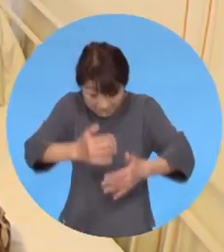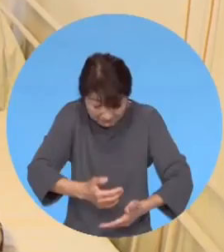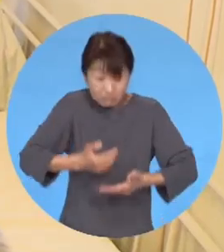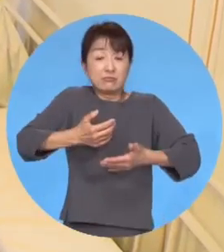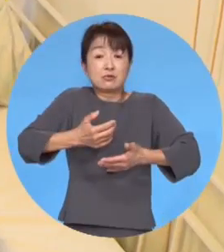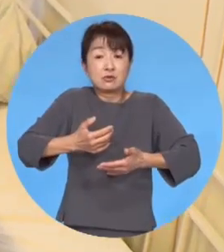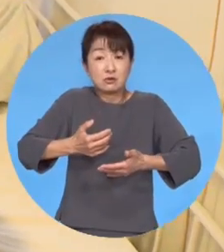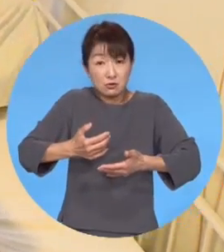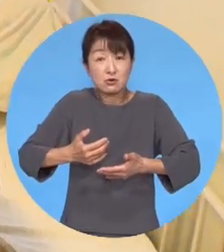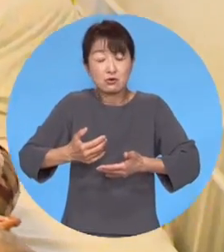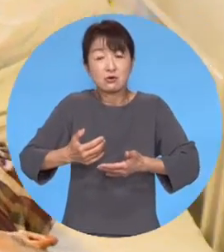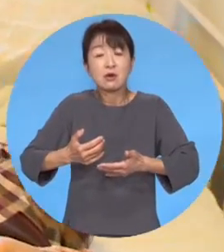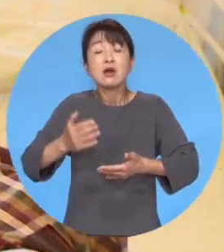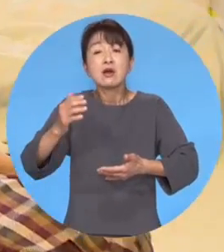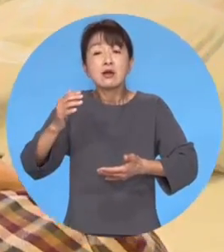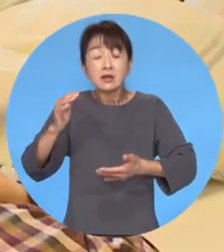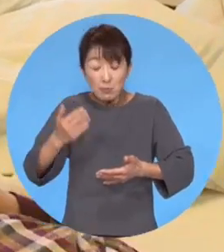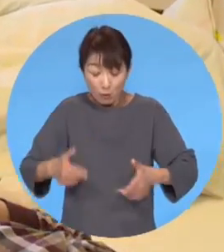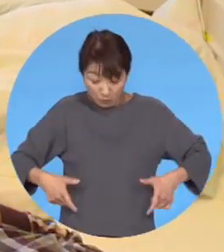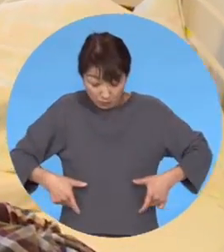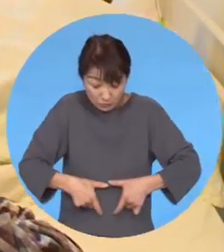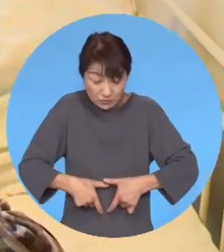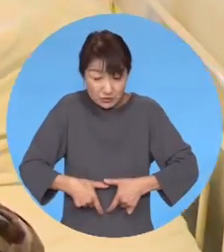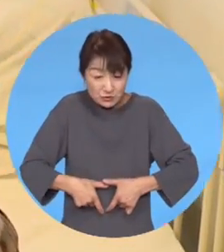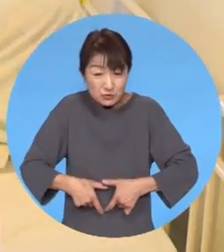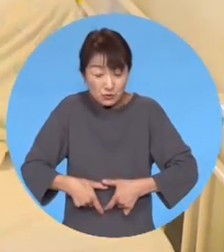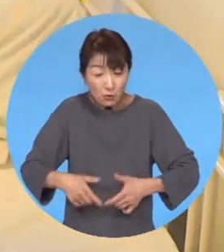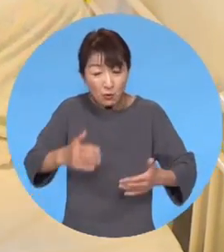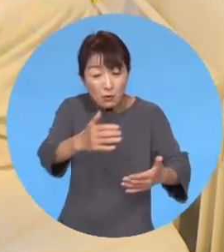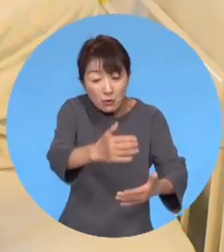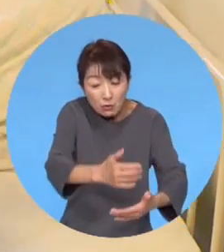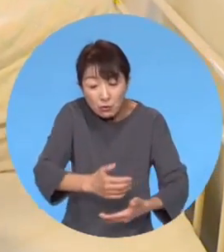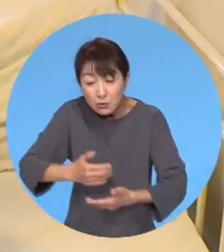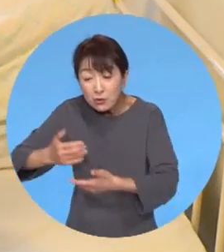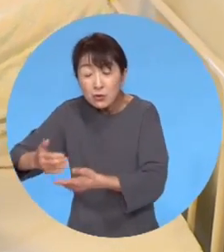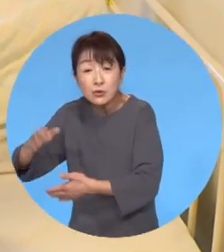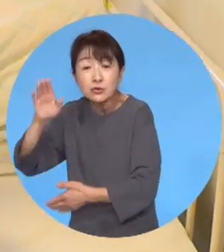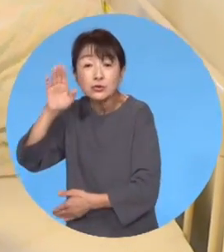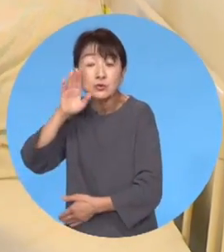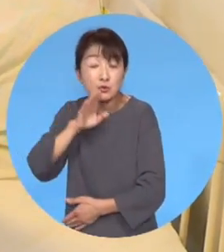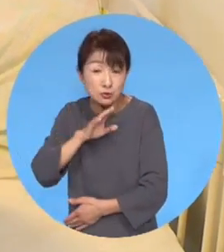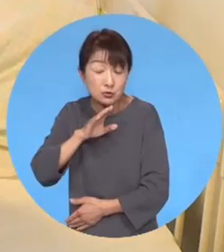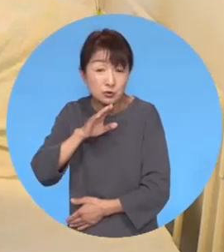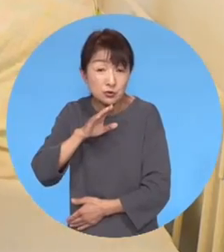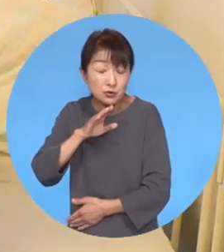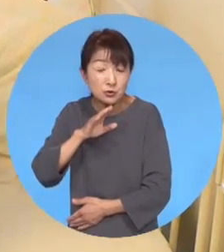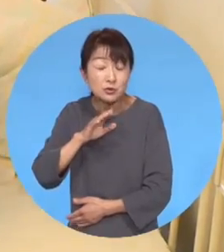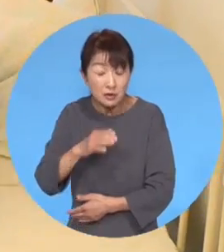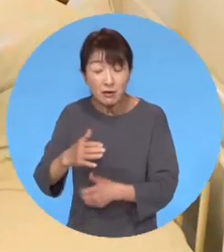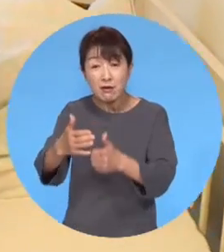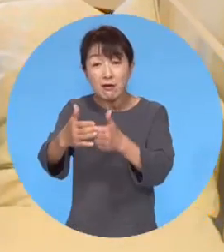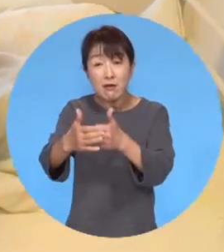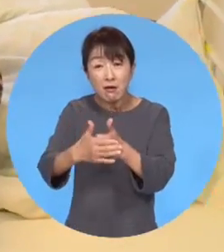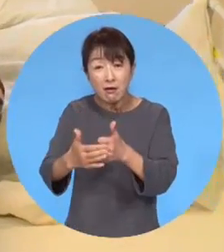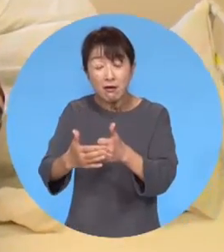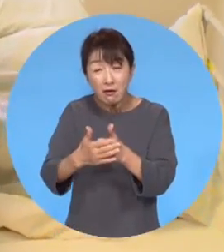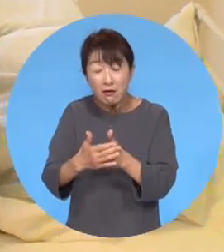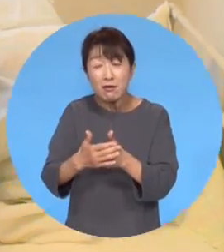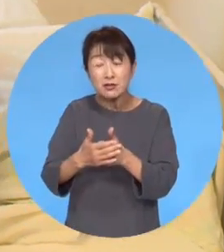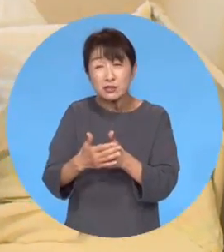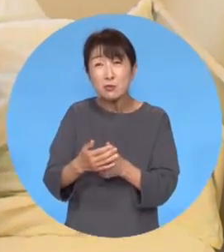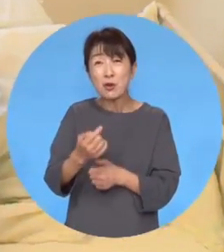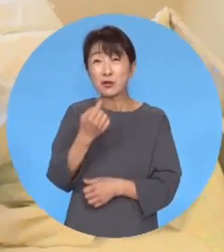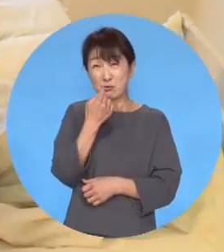。ですがその柔らかな動作で違和感なく場所移動ができるという点では大きなメリット